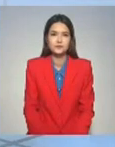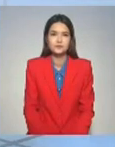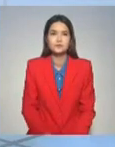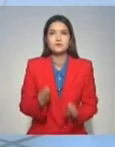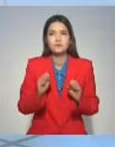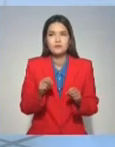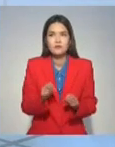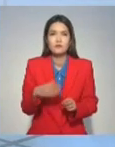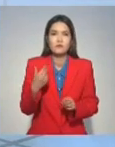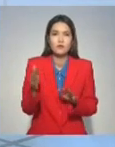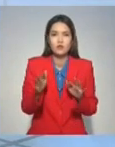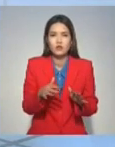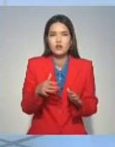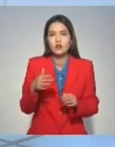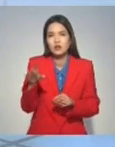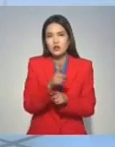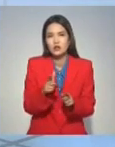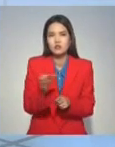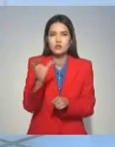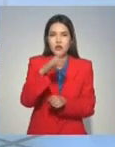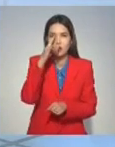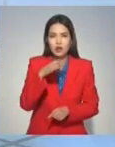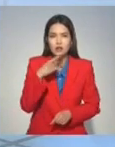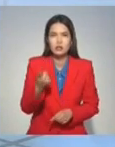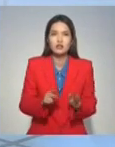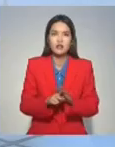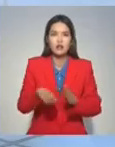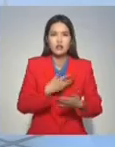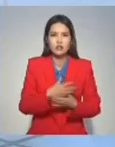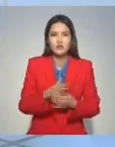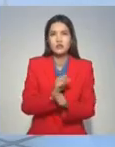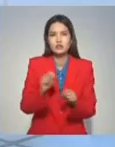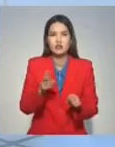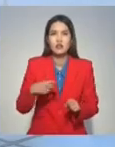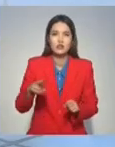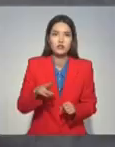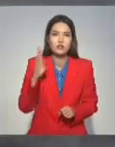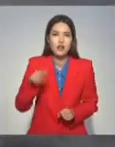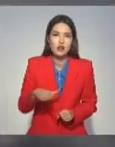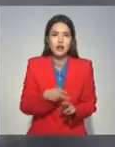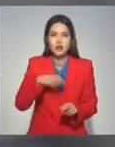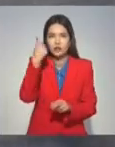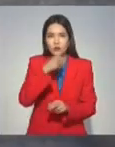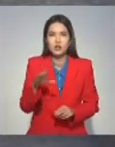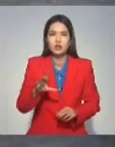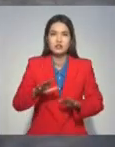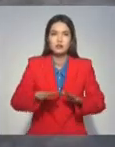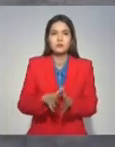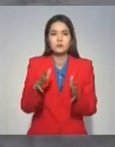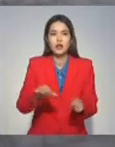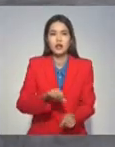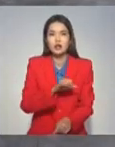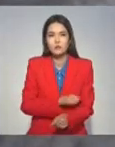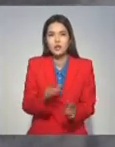К возможным паводкам готовятся в Восточном Казахстане. Там начали активно взрывать лед на реках. В этом году его толщина местами превышает метр.